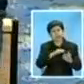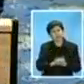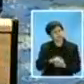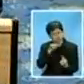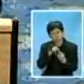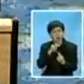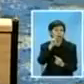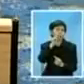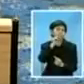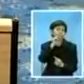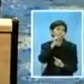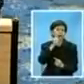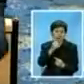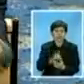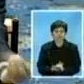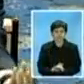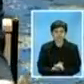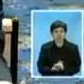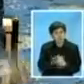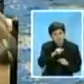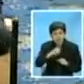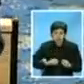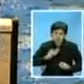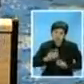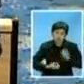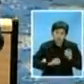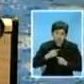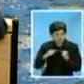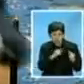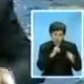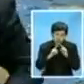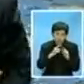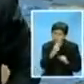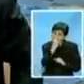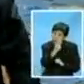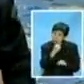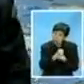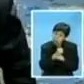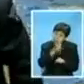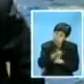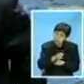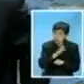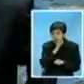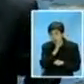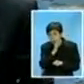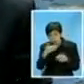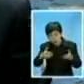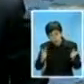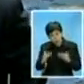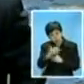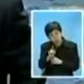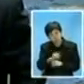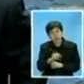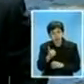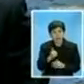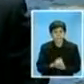ได้มาว่ากันเรื่องเฉพาะมัดยติน้ำทุกฝ่ายจะได้เอาข้อมูลมาโต้กันว่าไอ้ที่เห็นนั่นน่ะตกลงมันลังหรือมันส้วมกันแน่อย่